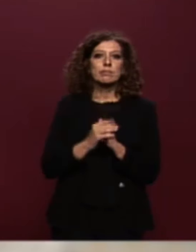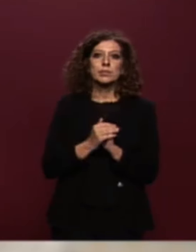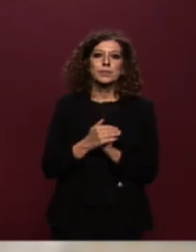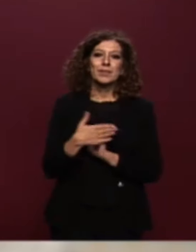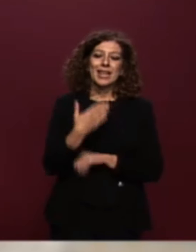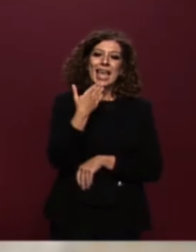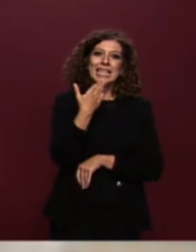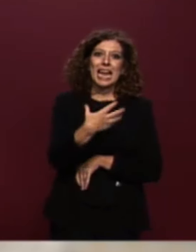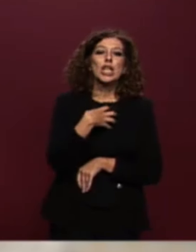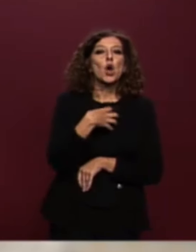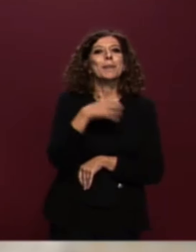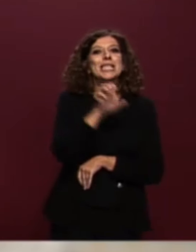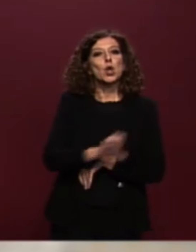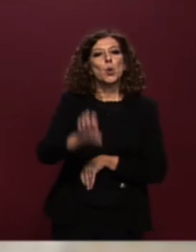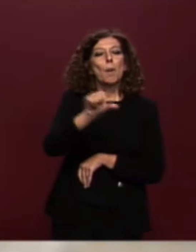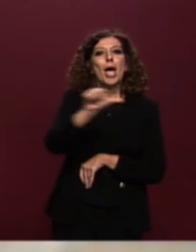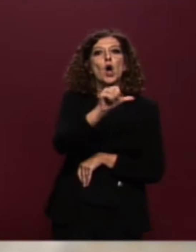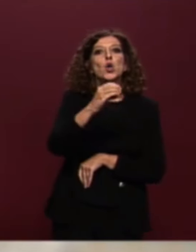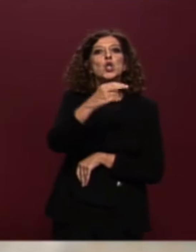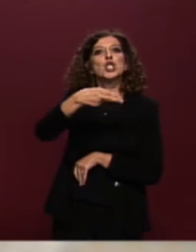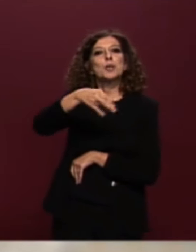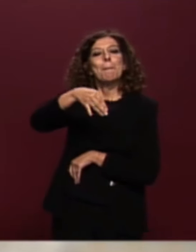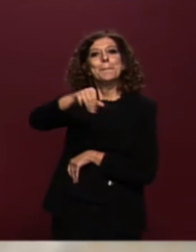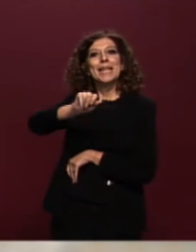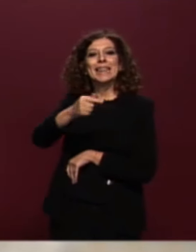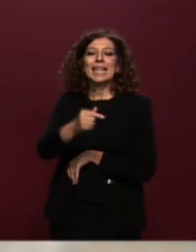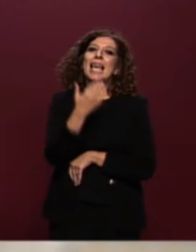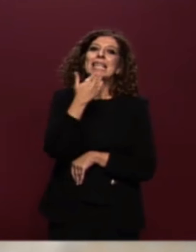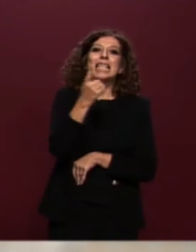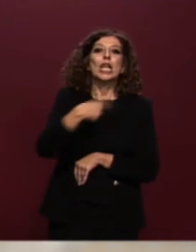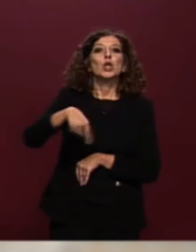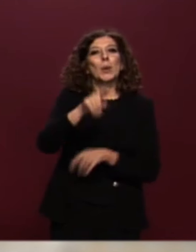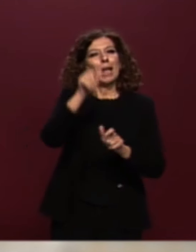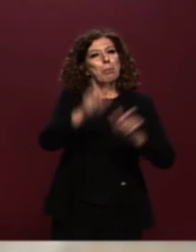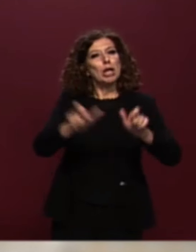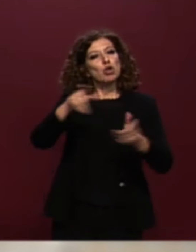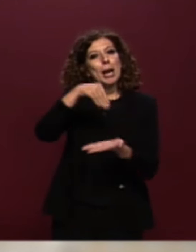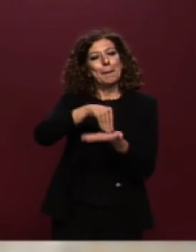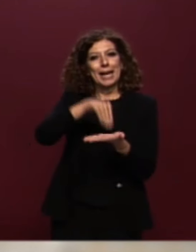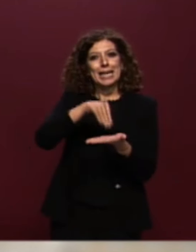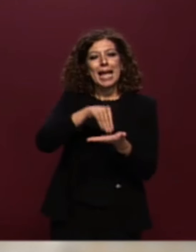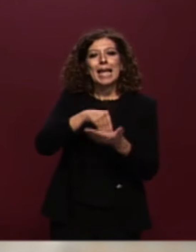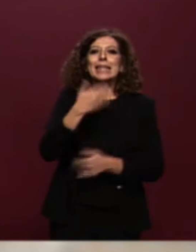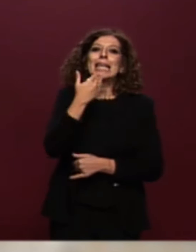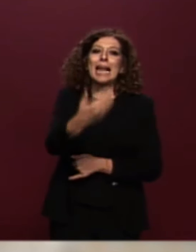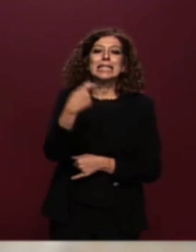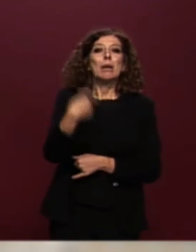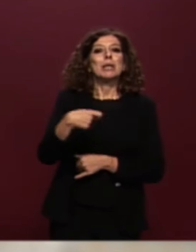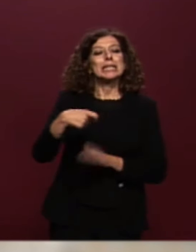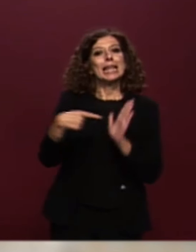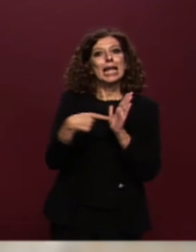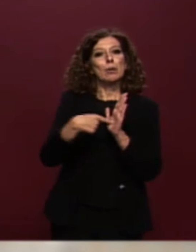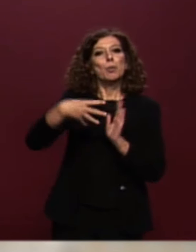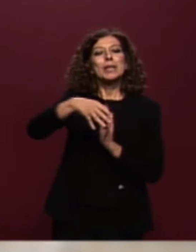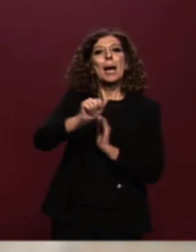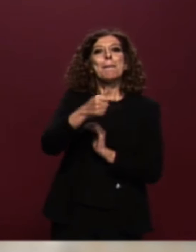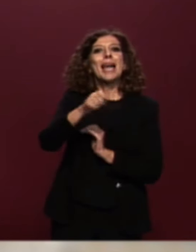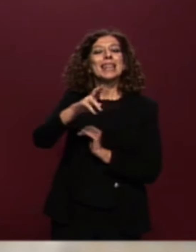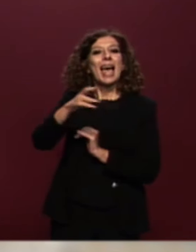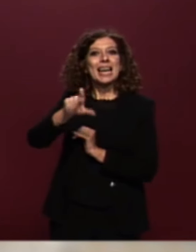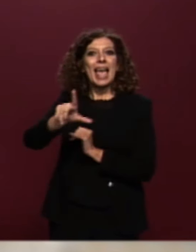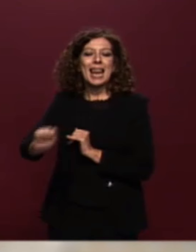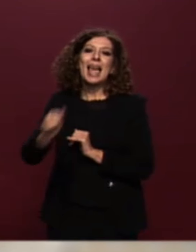Grazie al commissario europeo Schmit, grazie a tutte le persone intervenute, grazie davvero al Presidente della Repubblica Mattarella, grazie